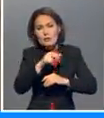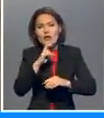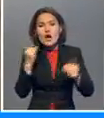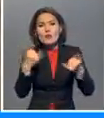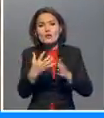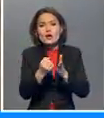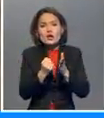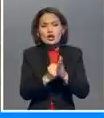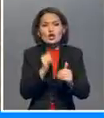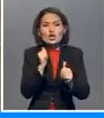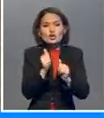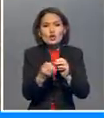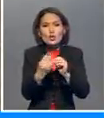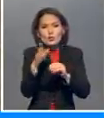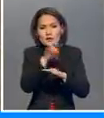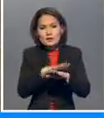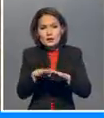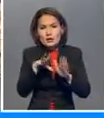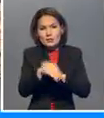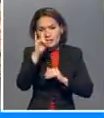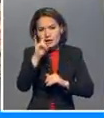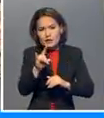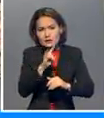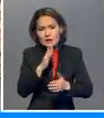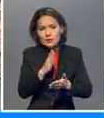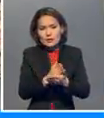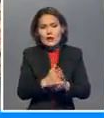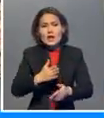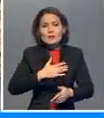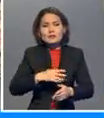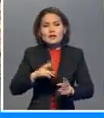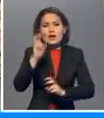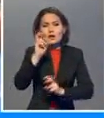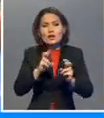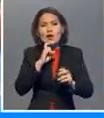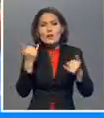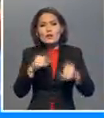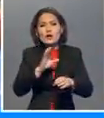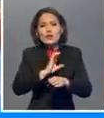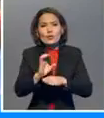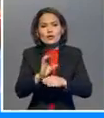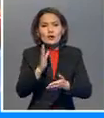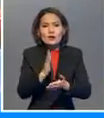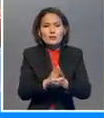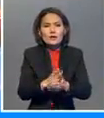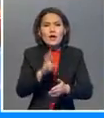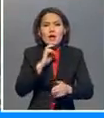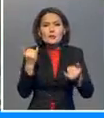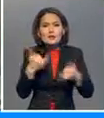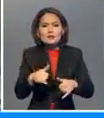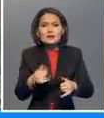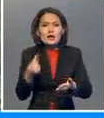үздік 15 елдің қатарына енді. Бізде күніне 1,6 миллион баррель мұнай өндіріледі. Деседе, таяуда сенаторлар бензин бағасының